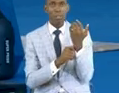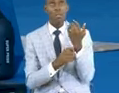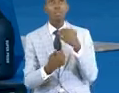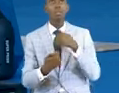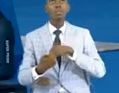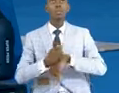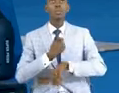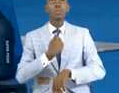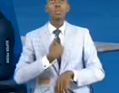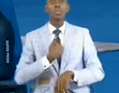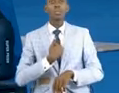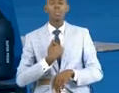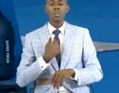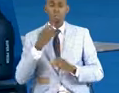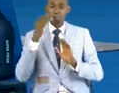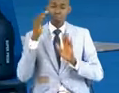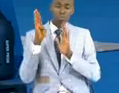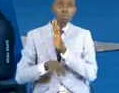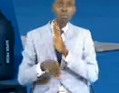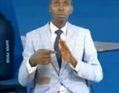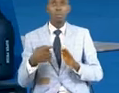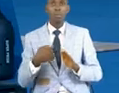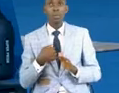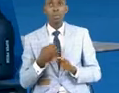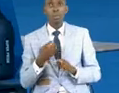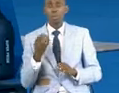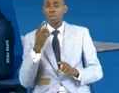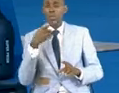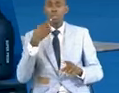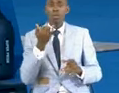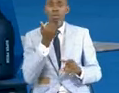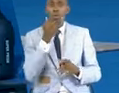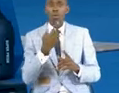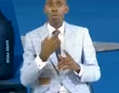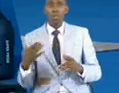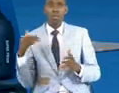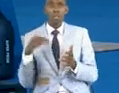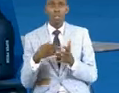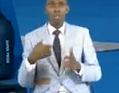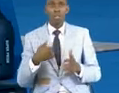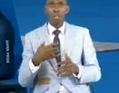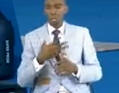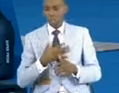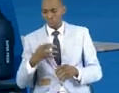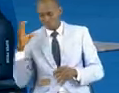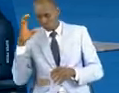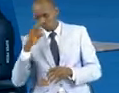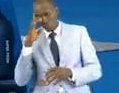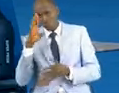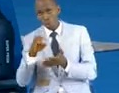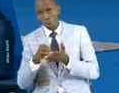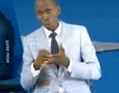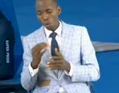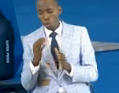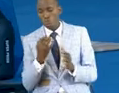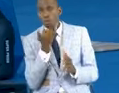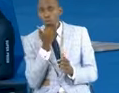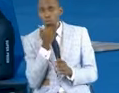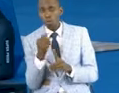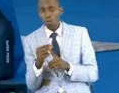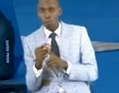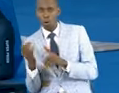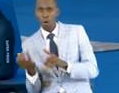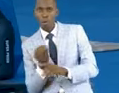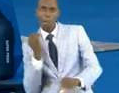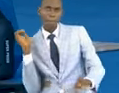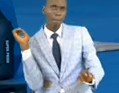na-akparị, mụwa ka ị na-akatọ, ị tụtụkwara iche nke gị, tụkwa ya nke ya, ị mere ya nye m na